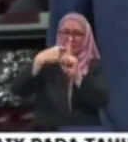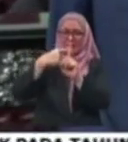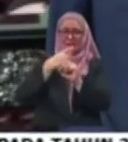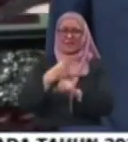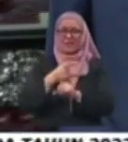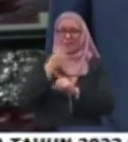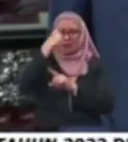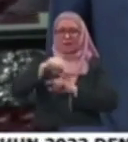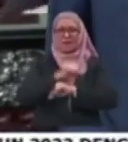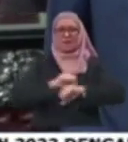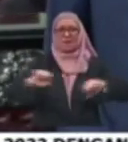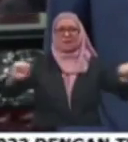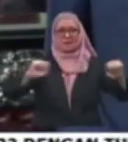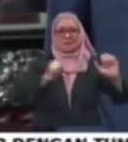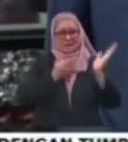untuk mencapai nisbah